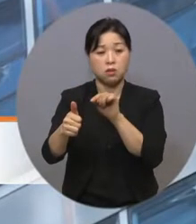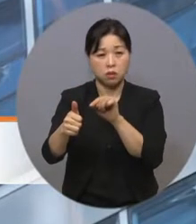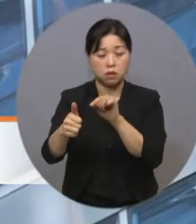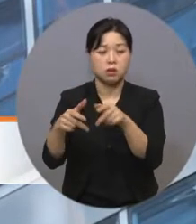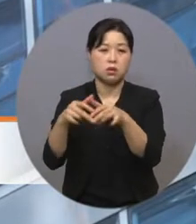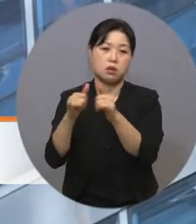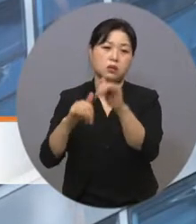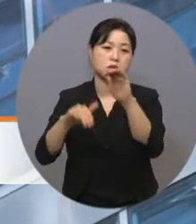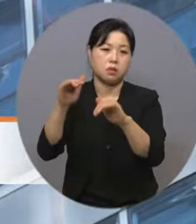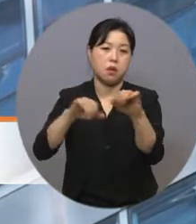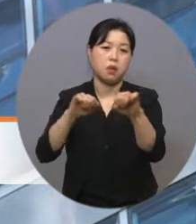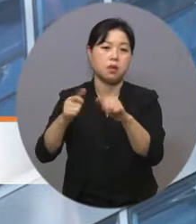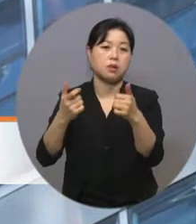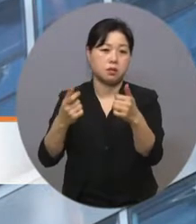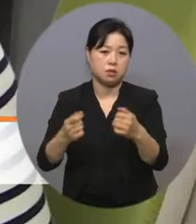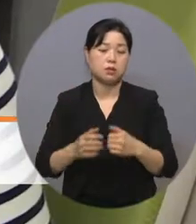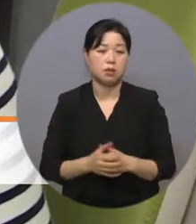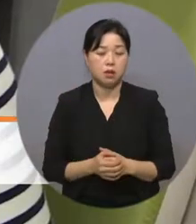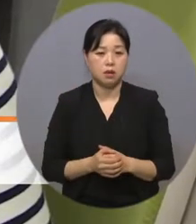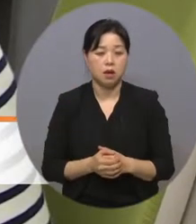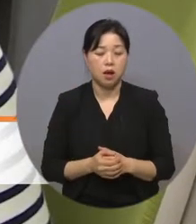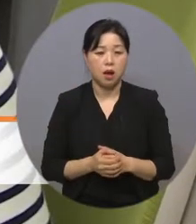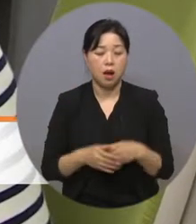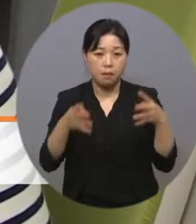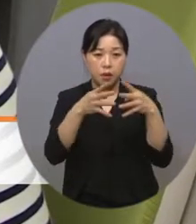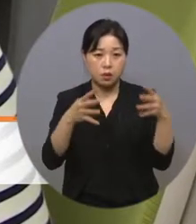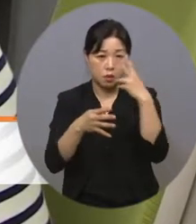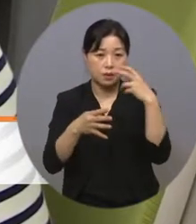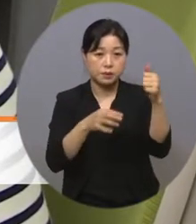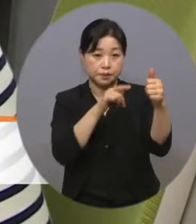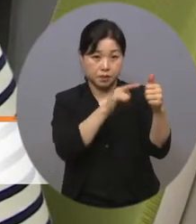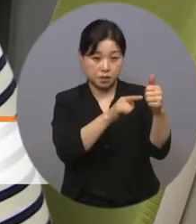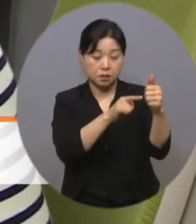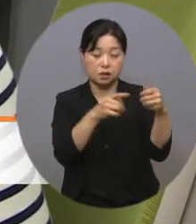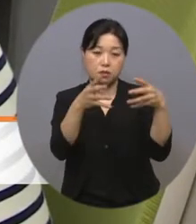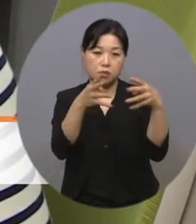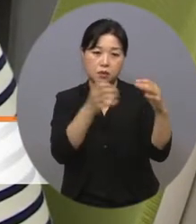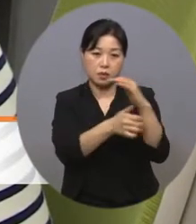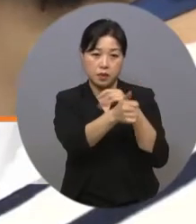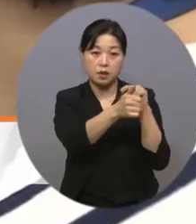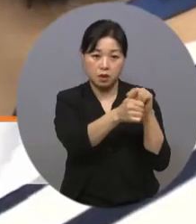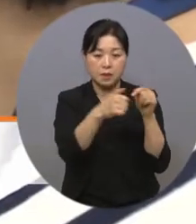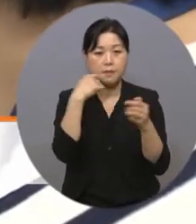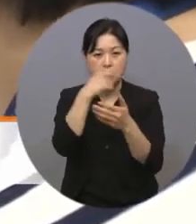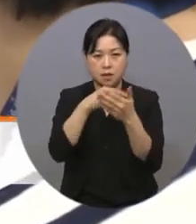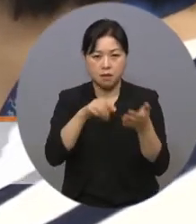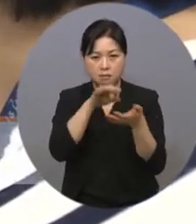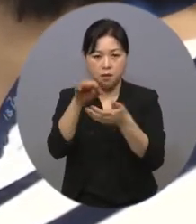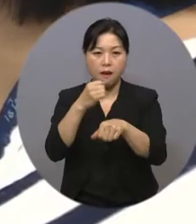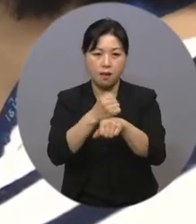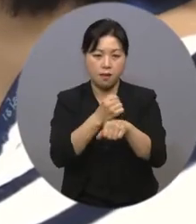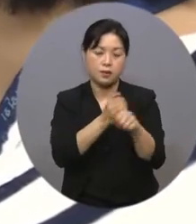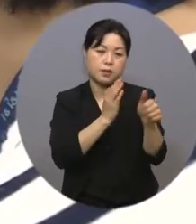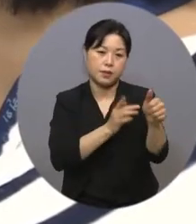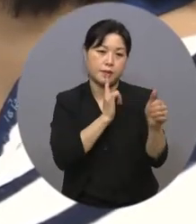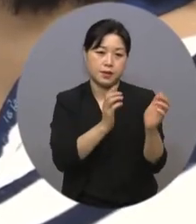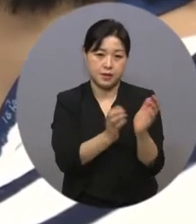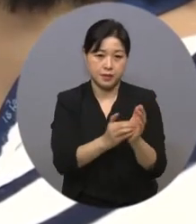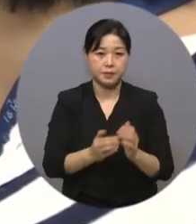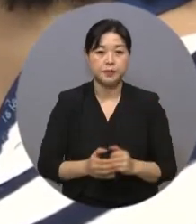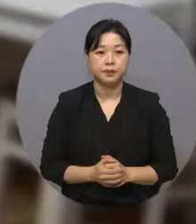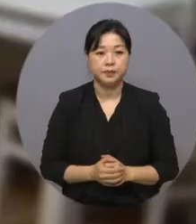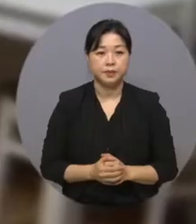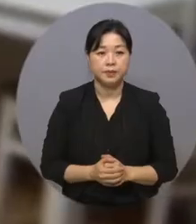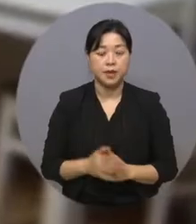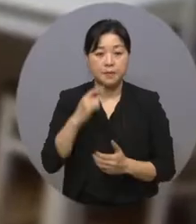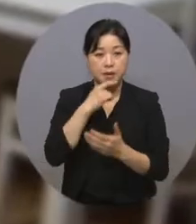판단하고 아파트 관리소장과 입주자 대표에게 손해배상을 권고했다고 밝혔습니다. 피해자인